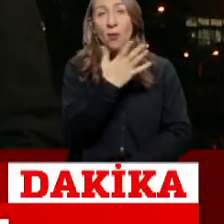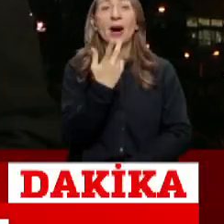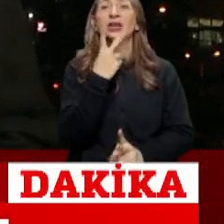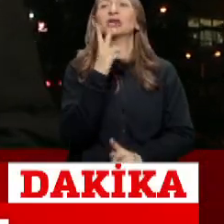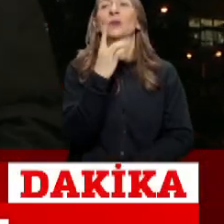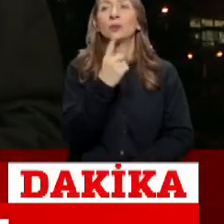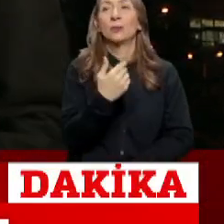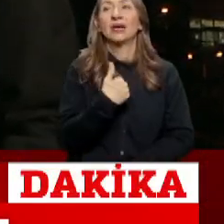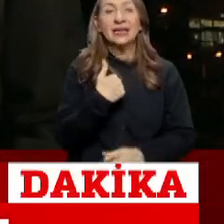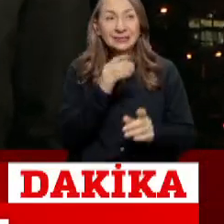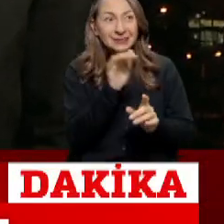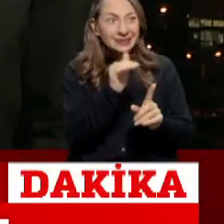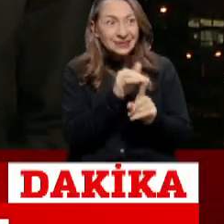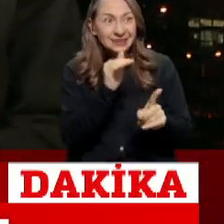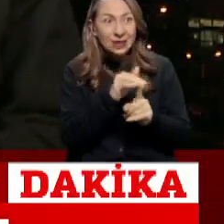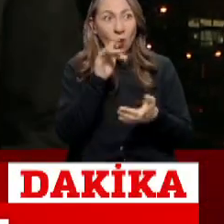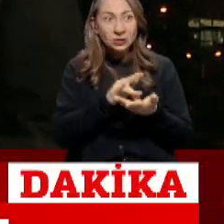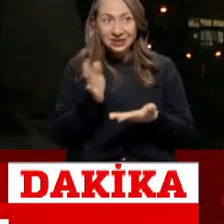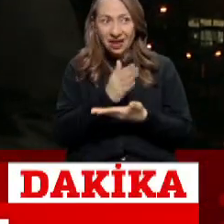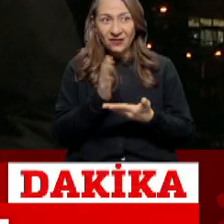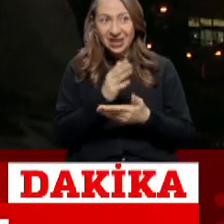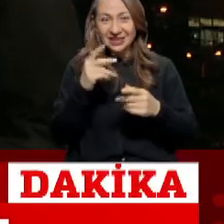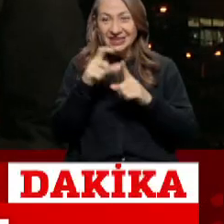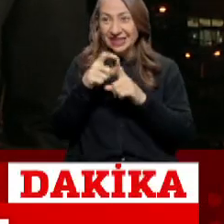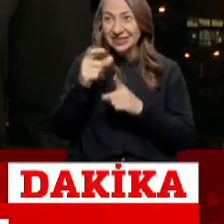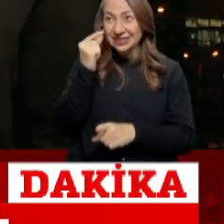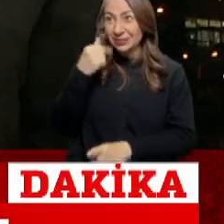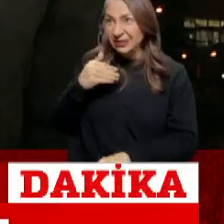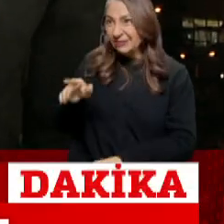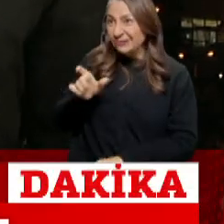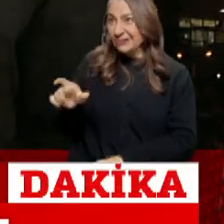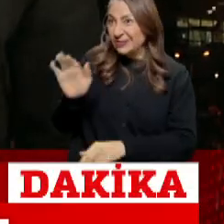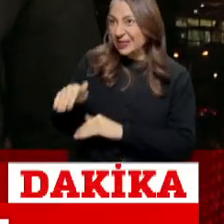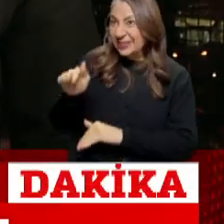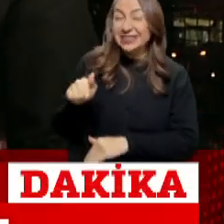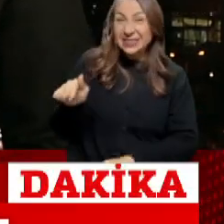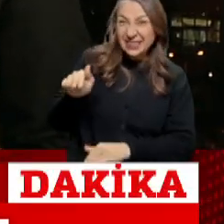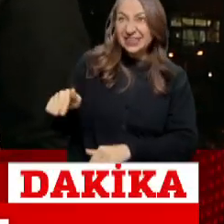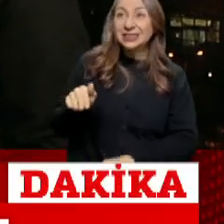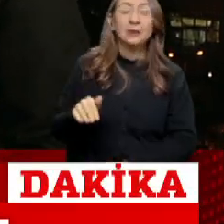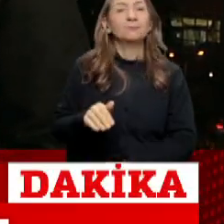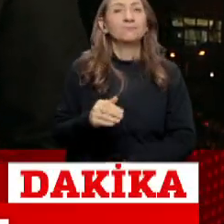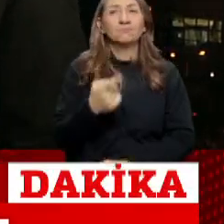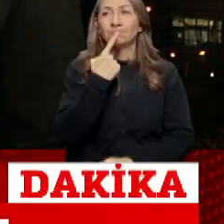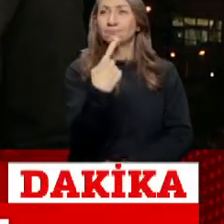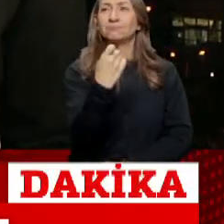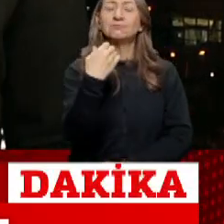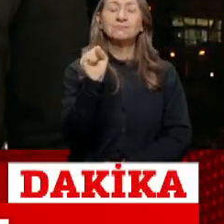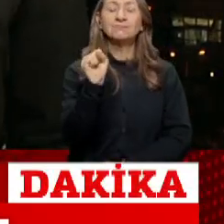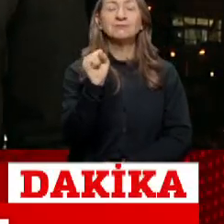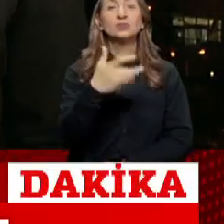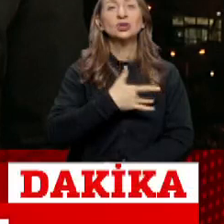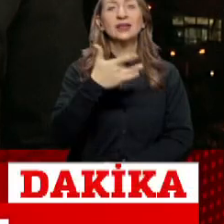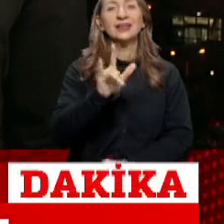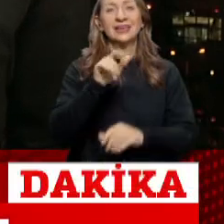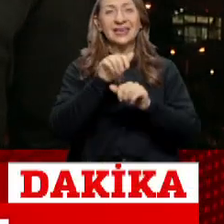dedi. Ben de sıkıştırdım. Orta sayfada Deniz Zeyre'yi sıkıştırdığım gibi onu da sıkıştırdım. Alamadık tabii, çok da canlı yayında,